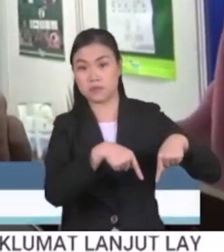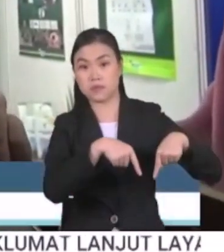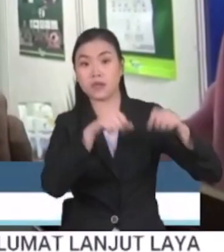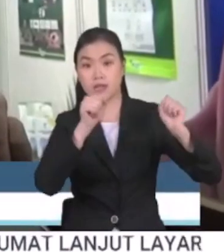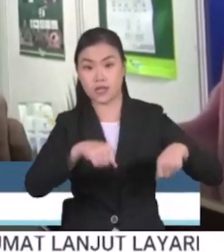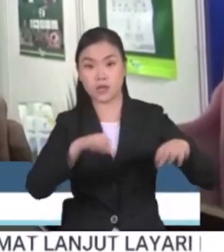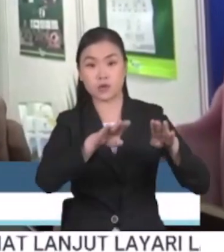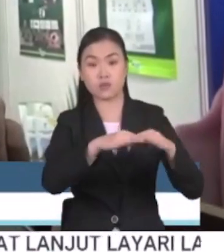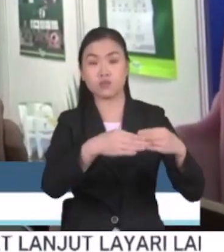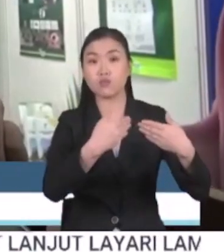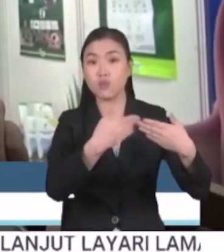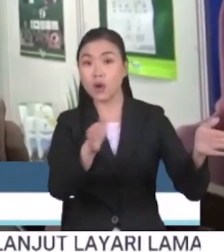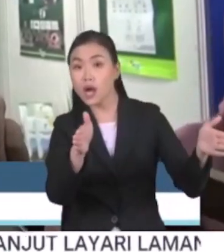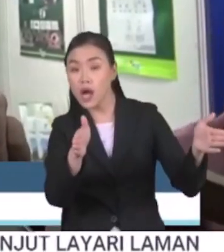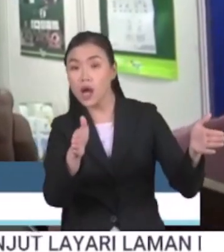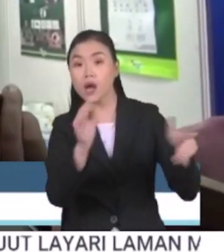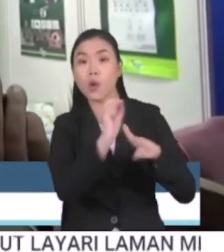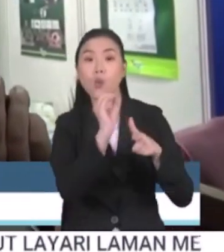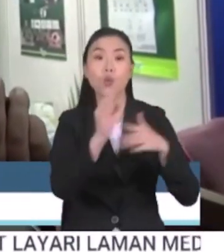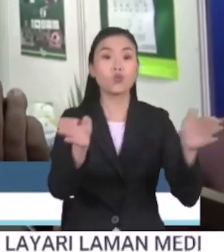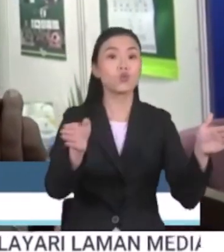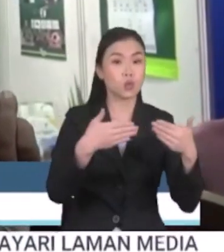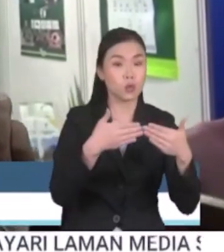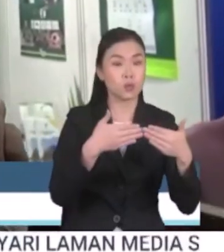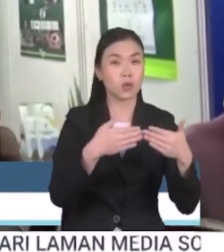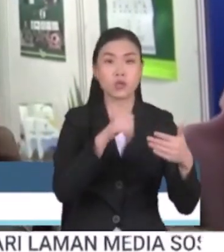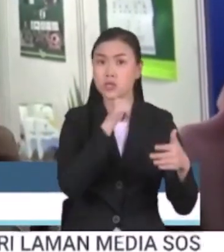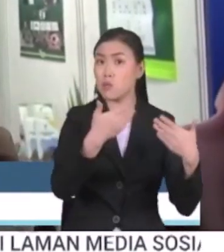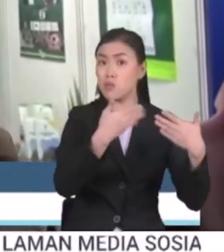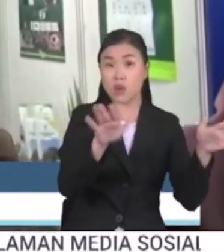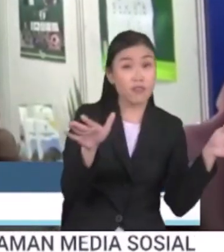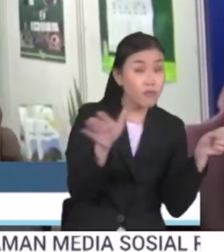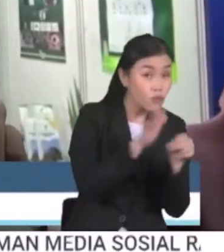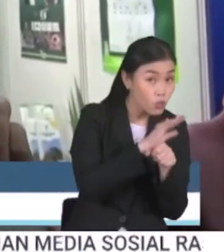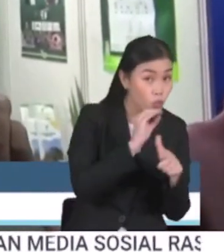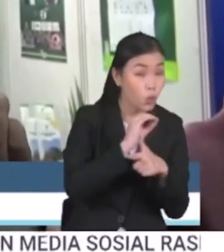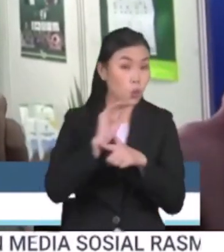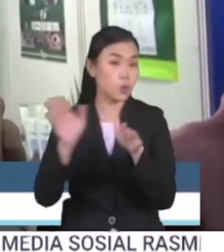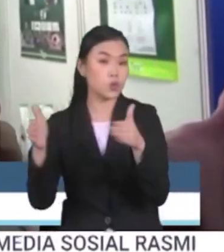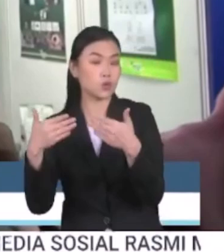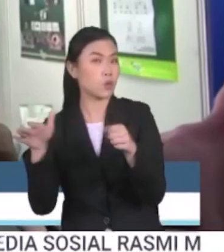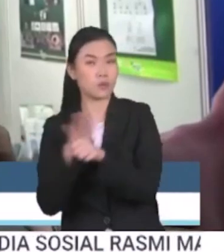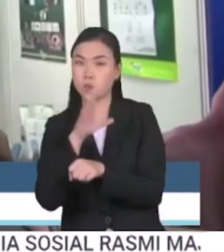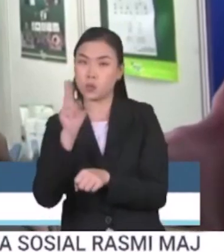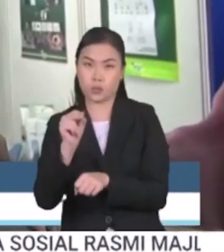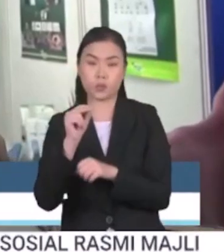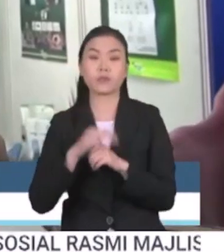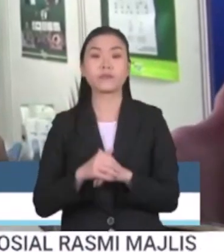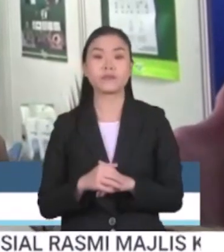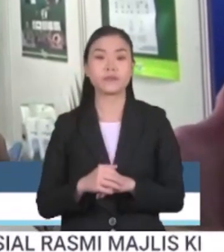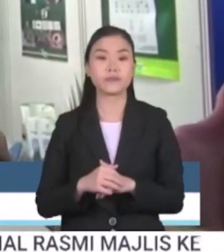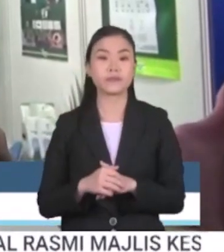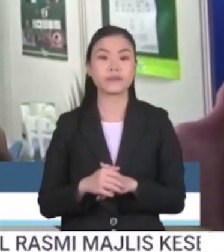kita buka dan tutup. Kita tak akan buka semua dan kita tak akan tutup semua. Sebab tu kita kata tadi,